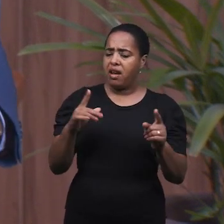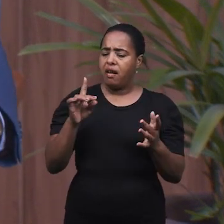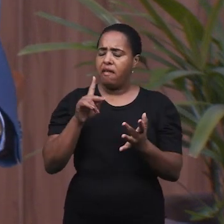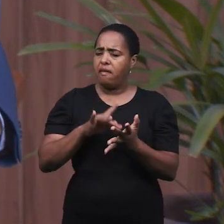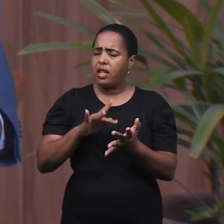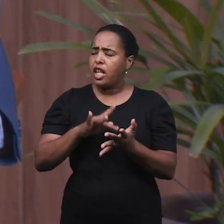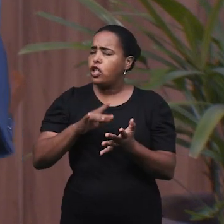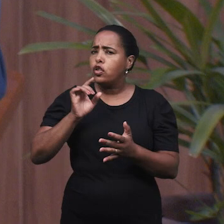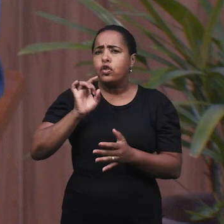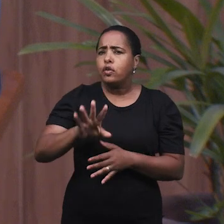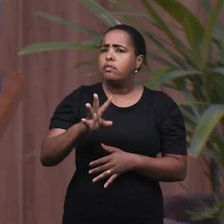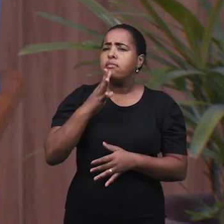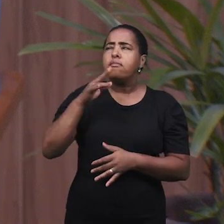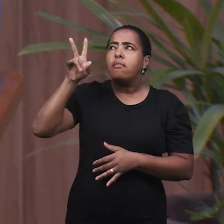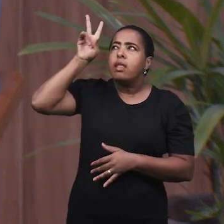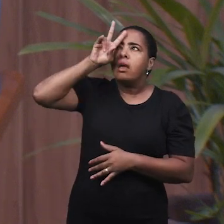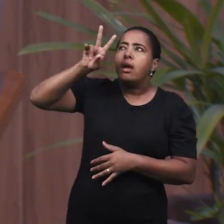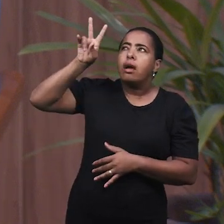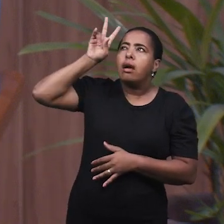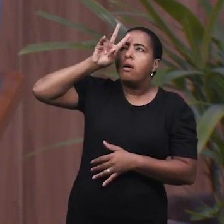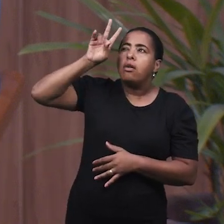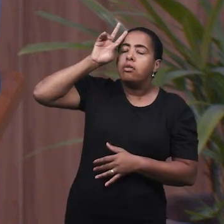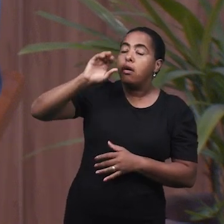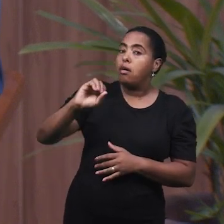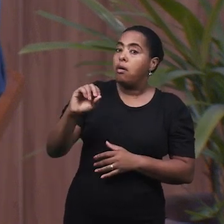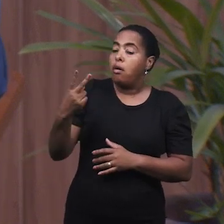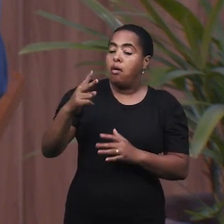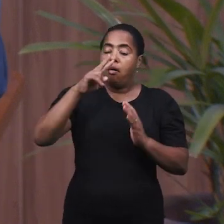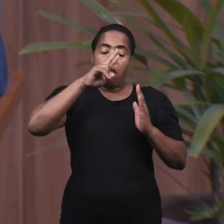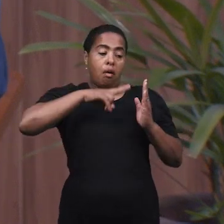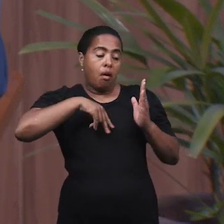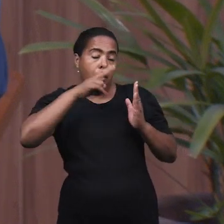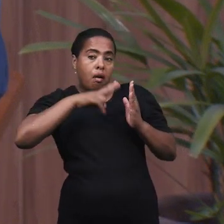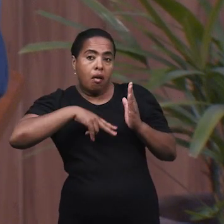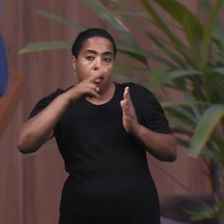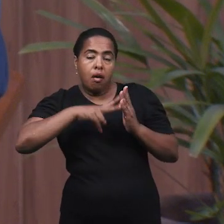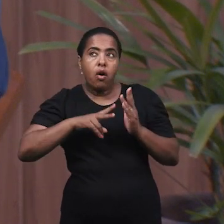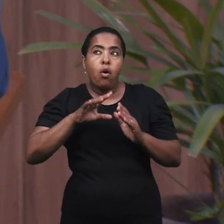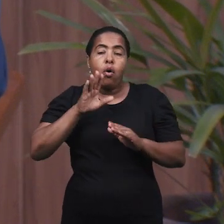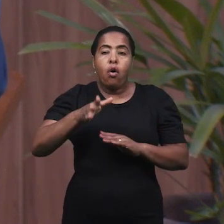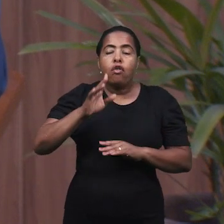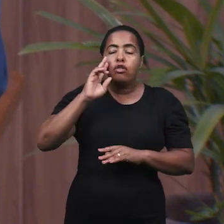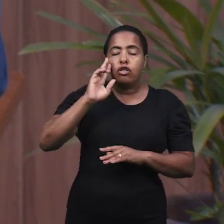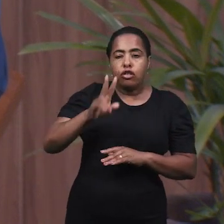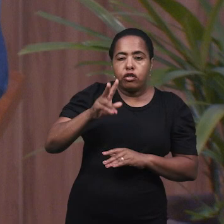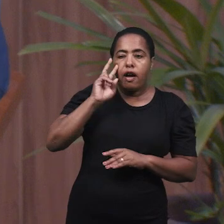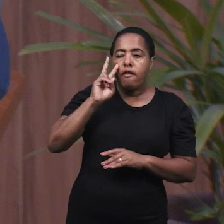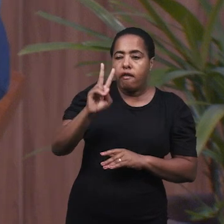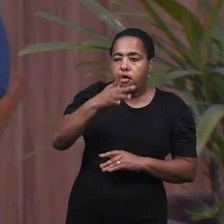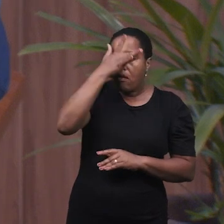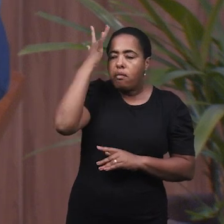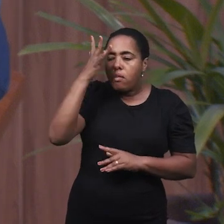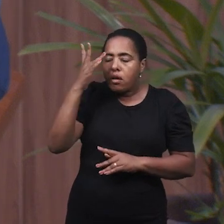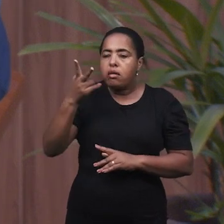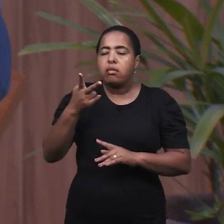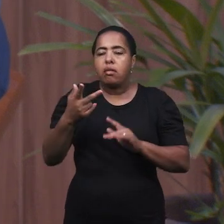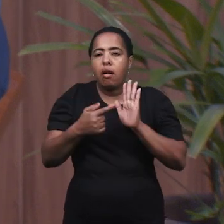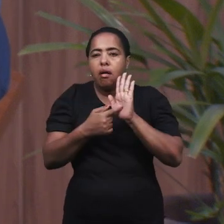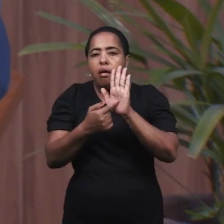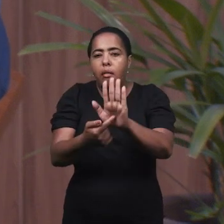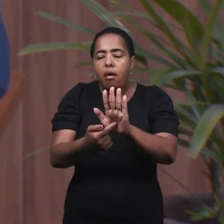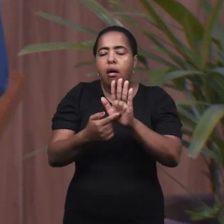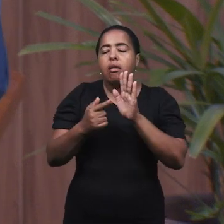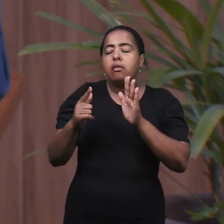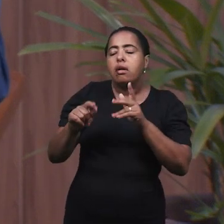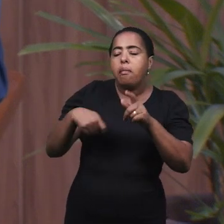en vérité, ils connaissent juste son histoire ou d'avoir lu à propos de lui ou d'avoir entendu sur